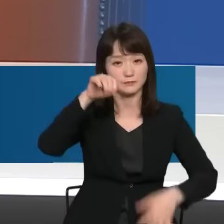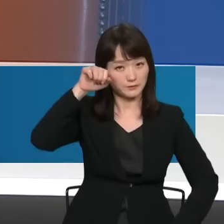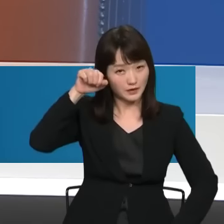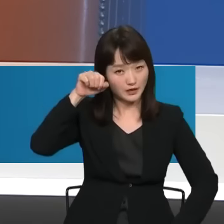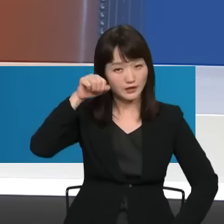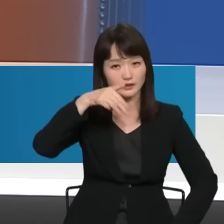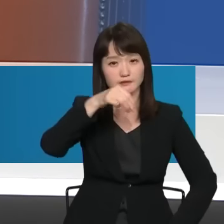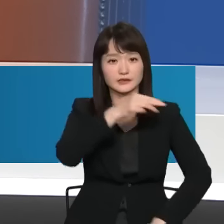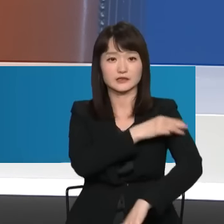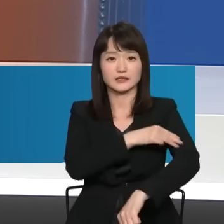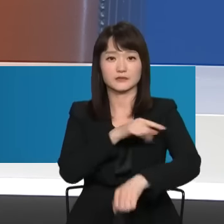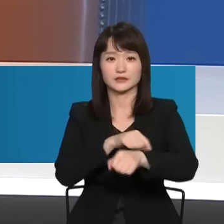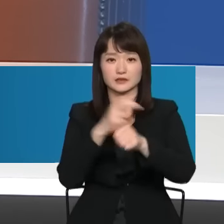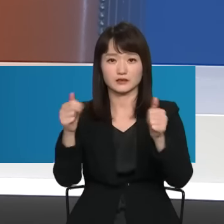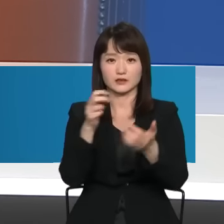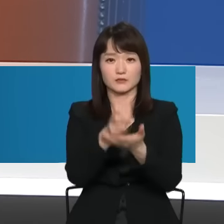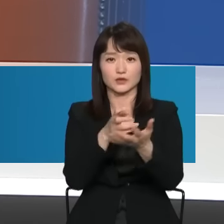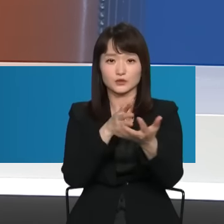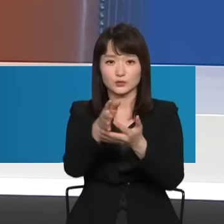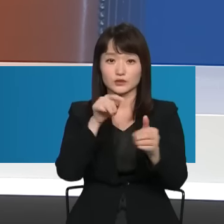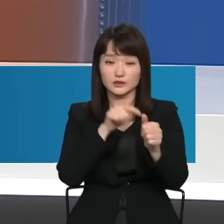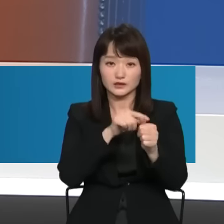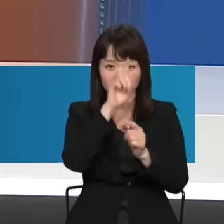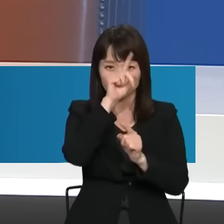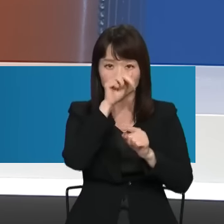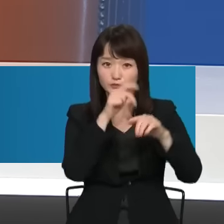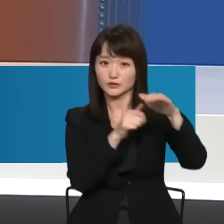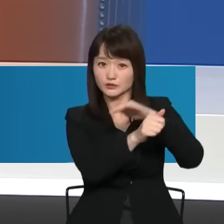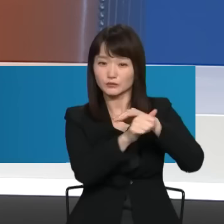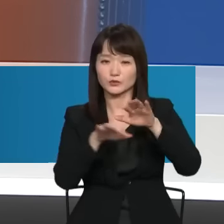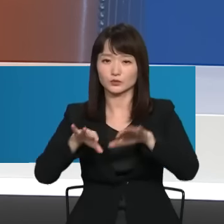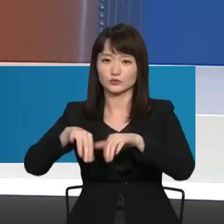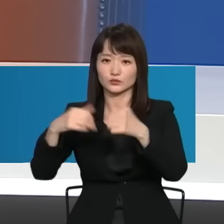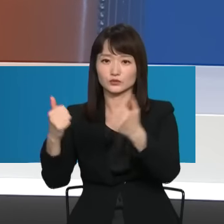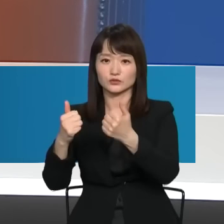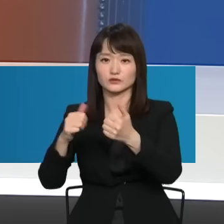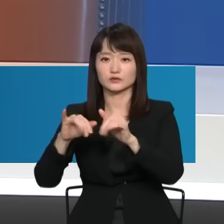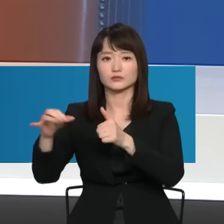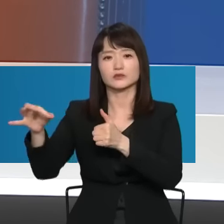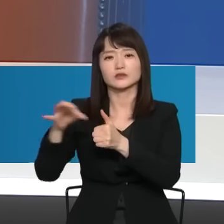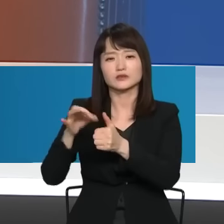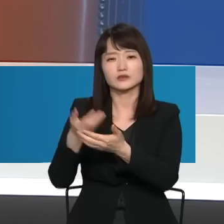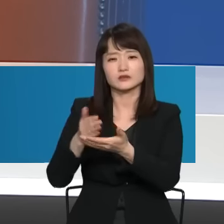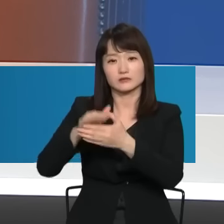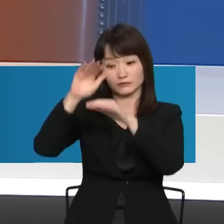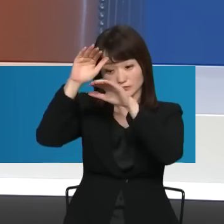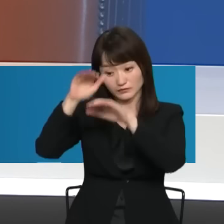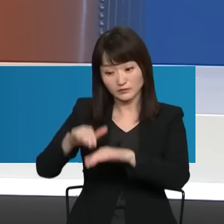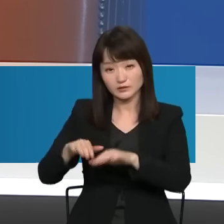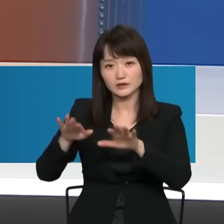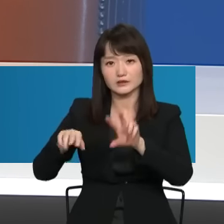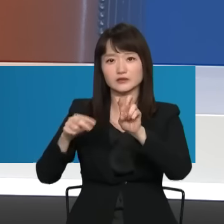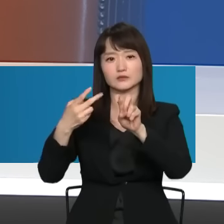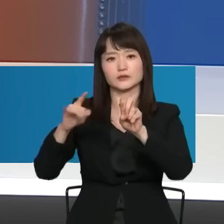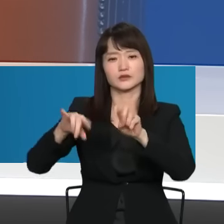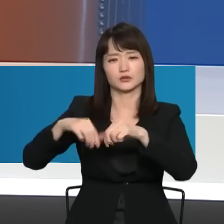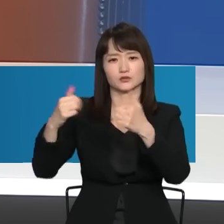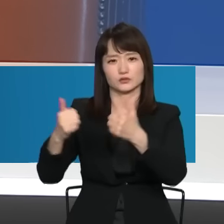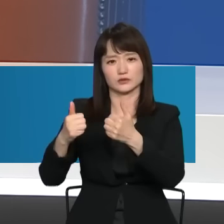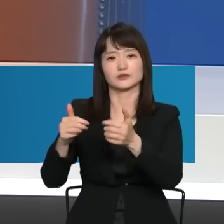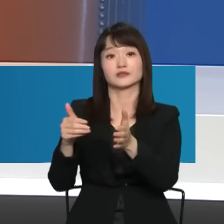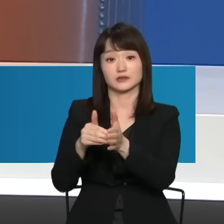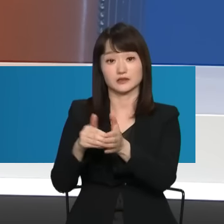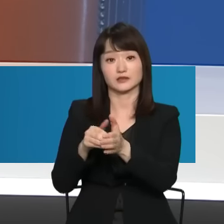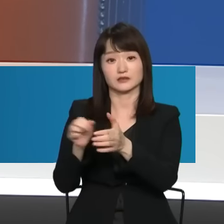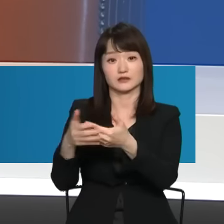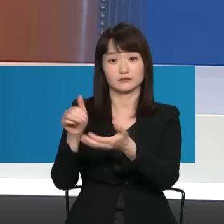최상병 특검법 통과를 촉구한 이재명 더불어민주당 대표가 오늘 국회에서는 국민연금 개혁안을 이번 21대 국회에서 매듭